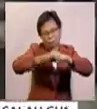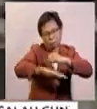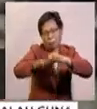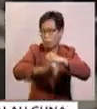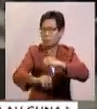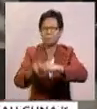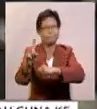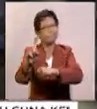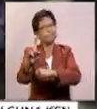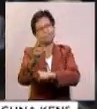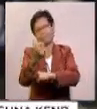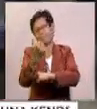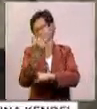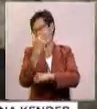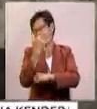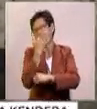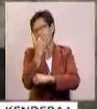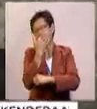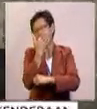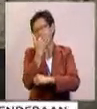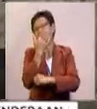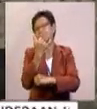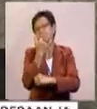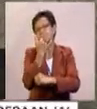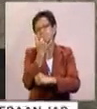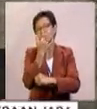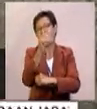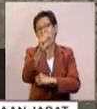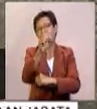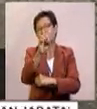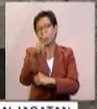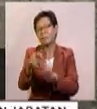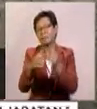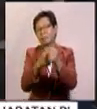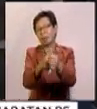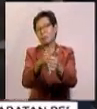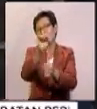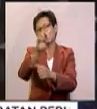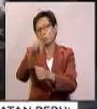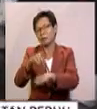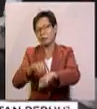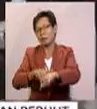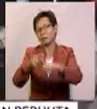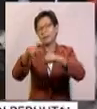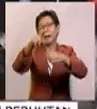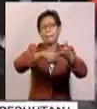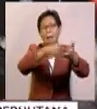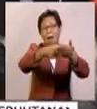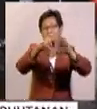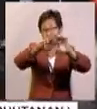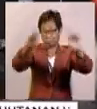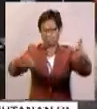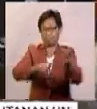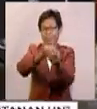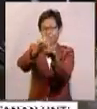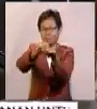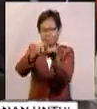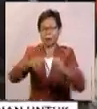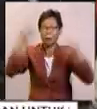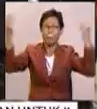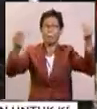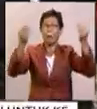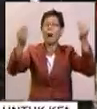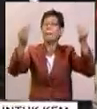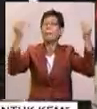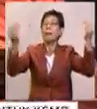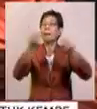tetap dianggap suatu kesalahan yang menyalahi standard operasi prosedur SOP ketika pilihan raya. Beliau ditemui media pada majlis